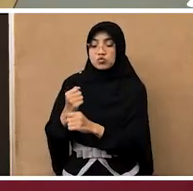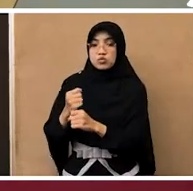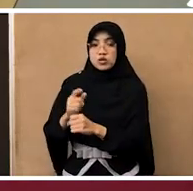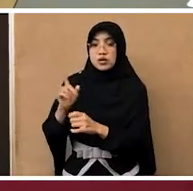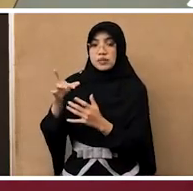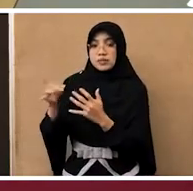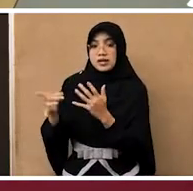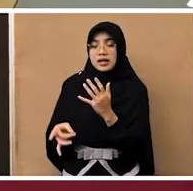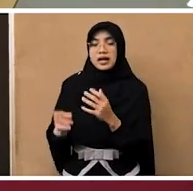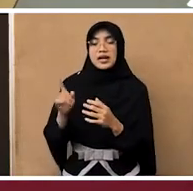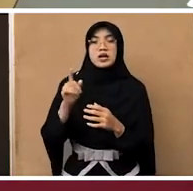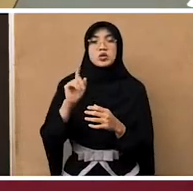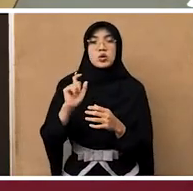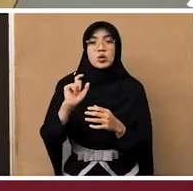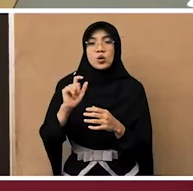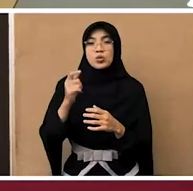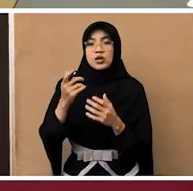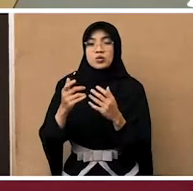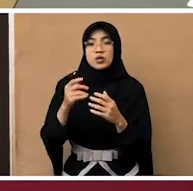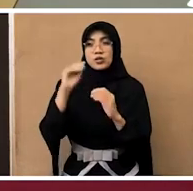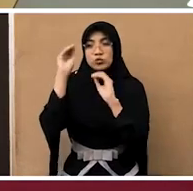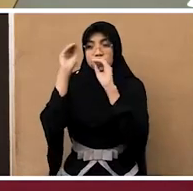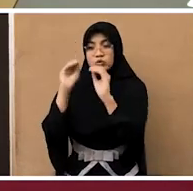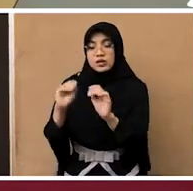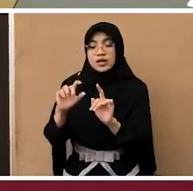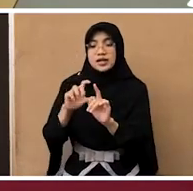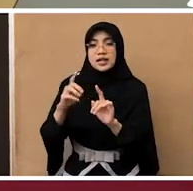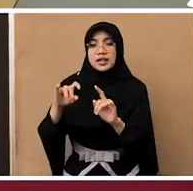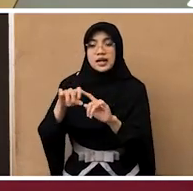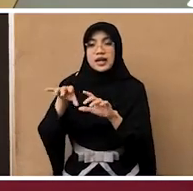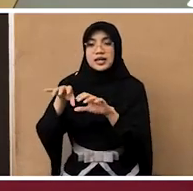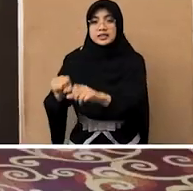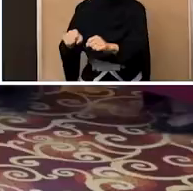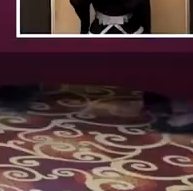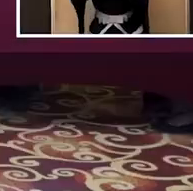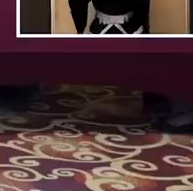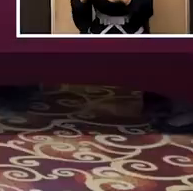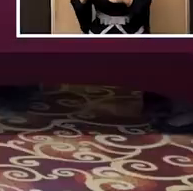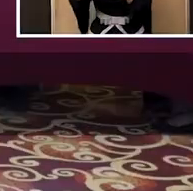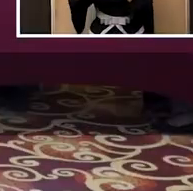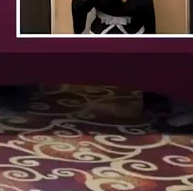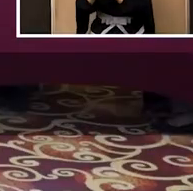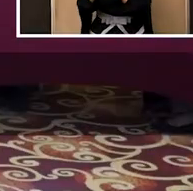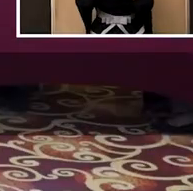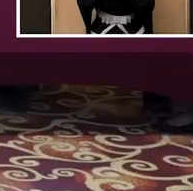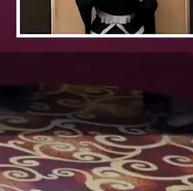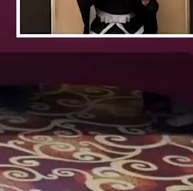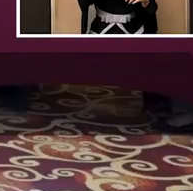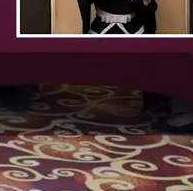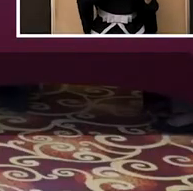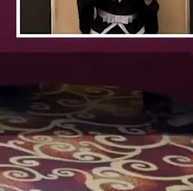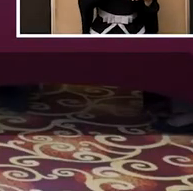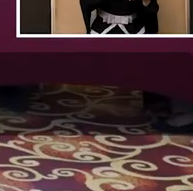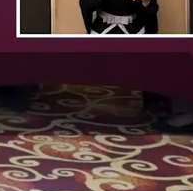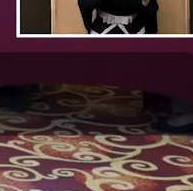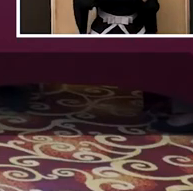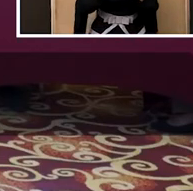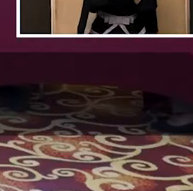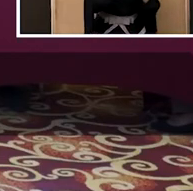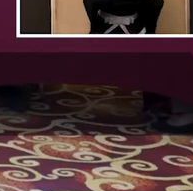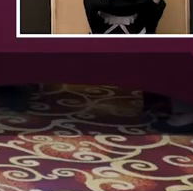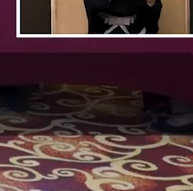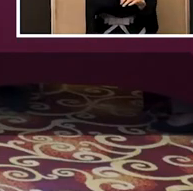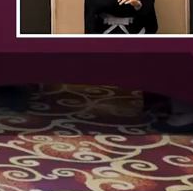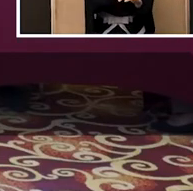alternatif ya misalnya gini walaupun di dalam rumusan delik itu ada ancaman pidana penjara dan denda tapi Hakim bisa menjatuhkan denda saja